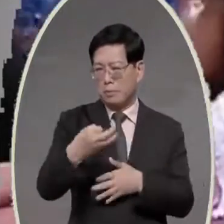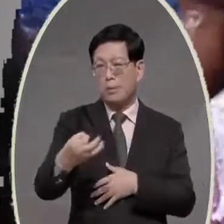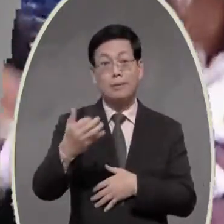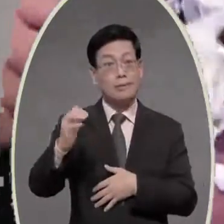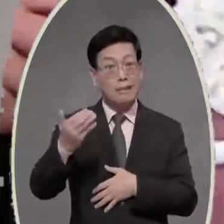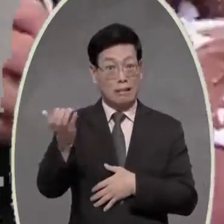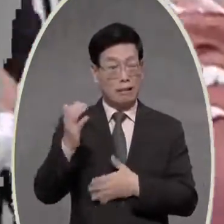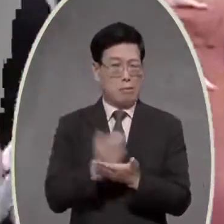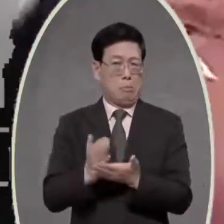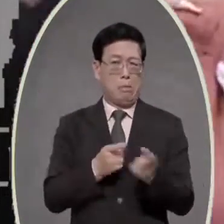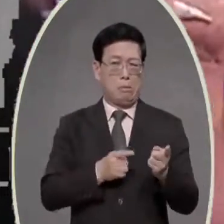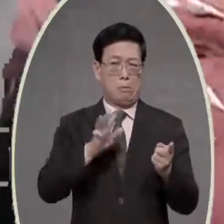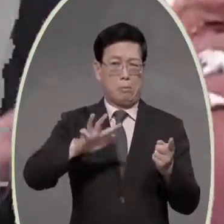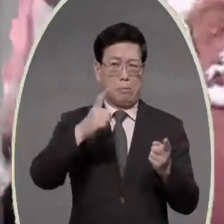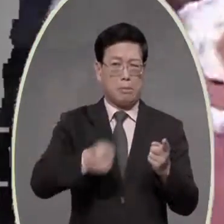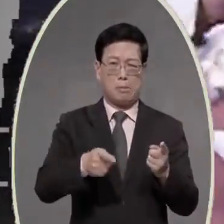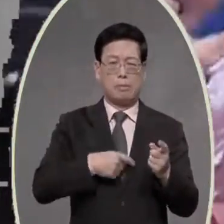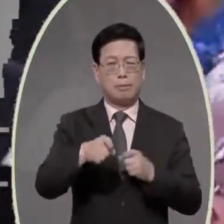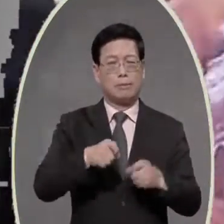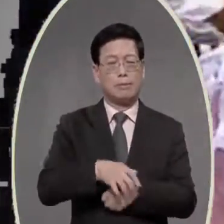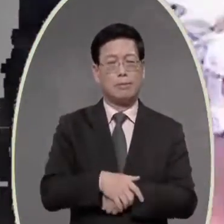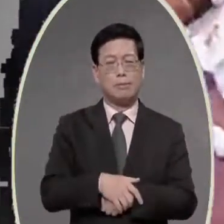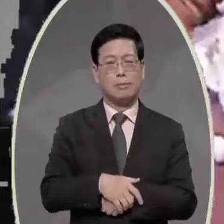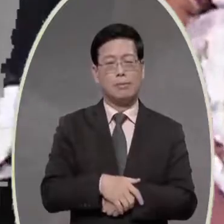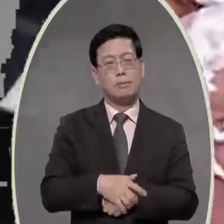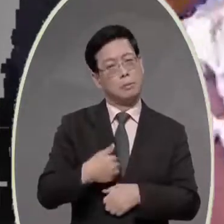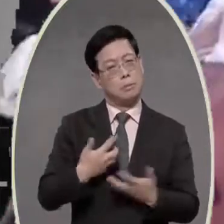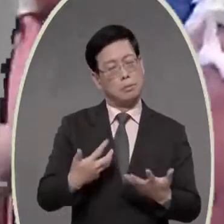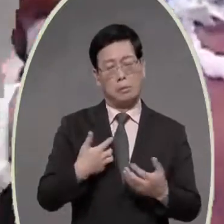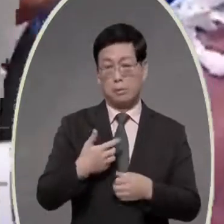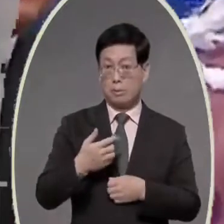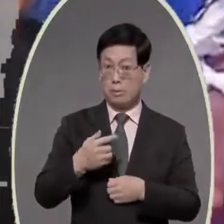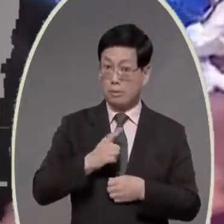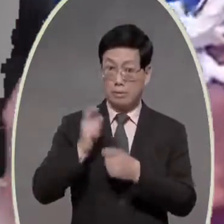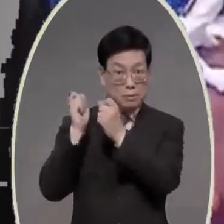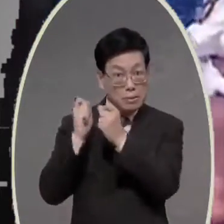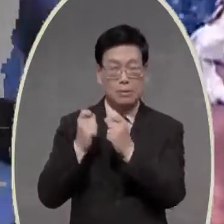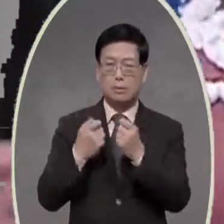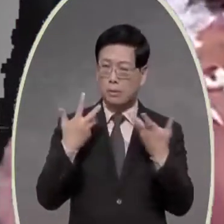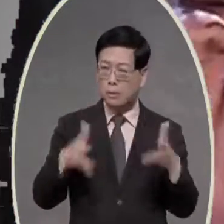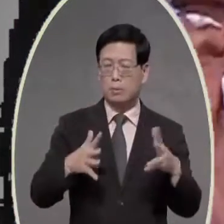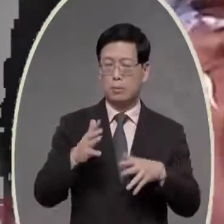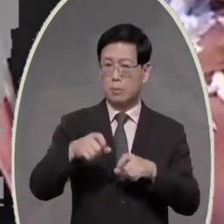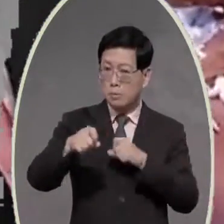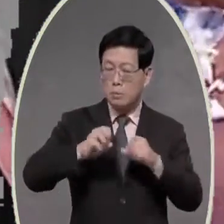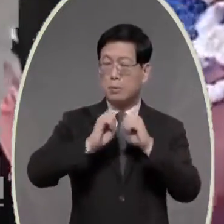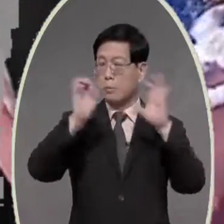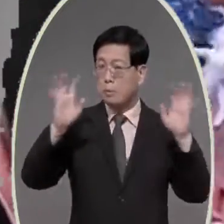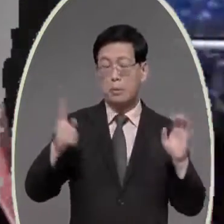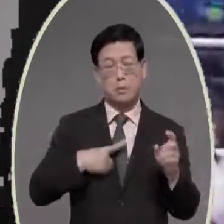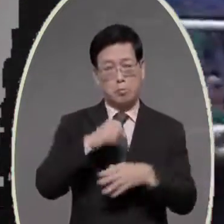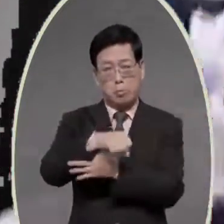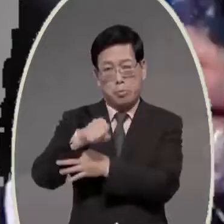他刚刚已经批评了前瞻基础建设计划，那我们把他近来所做的很多的政策的这个